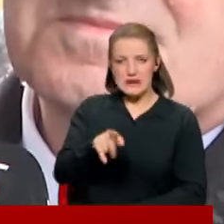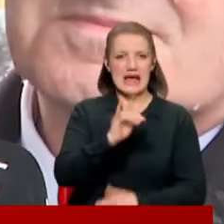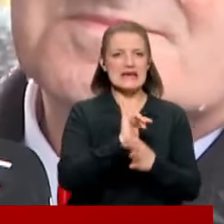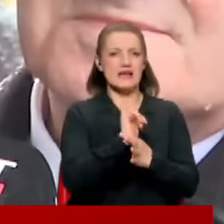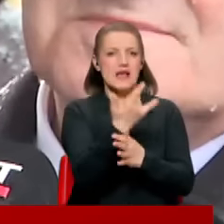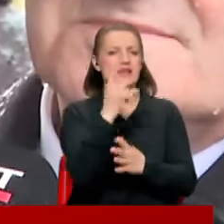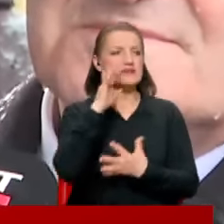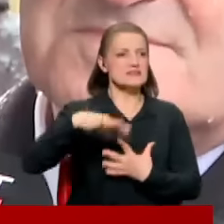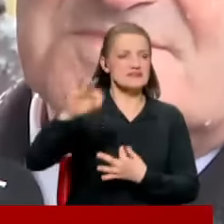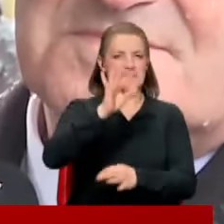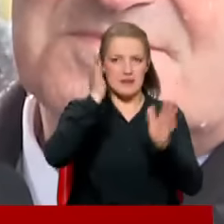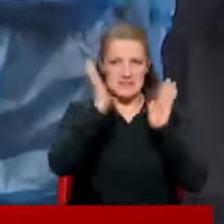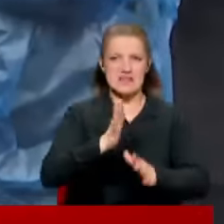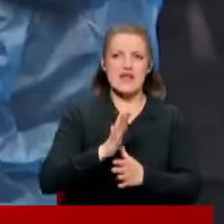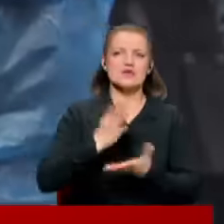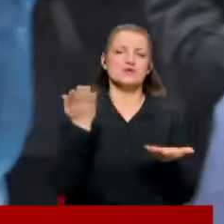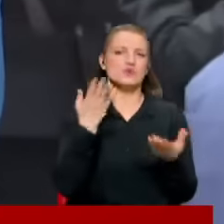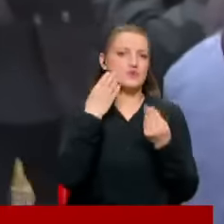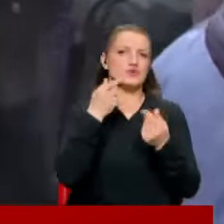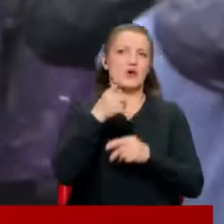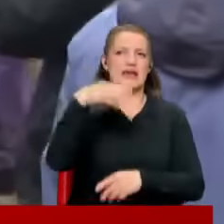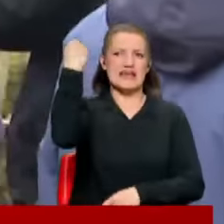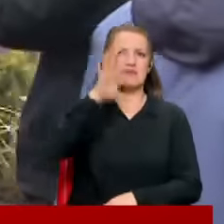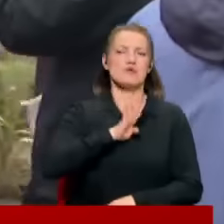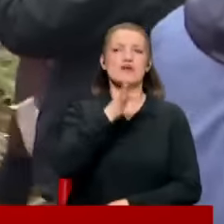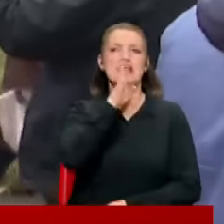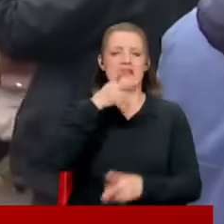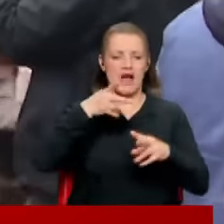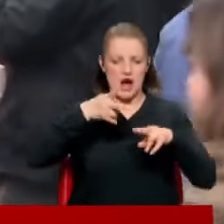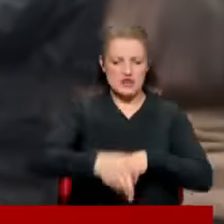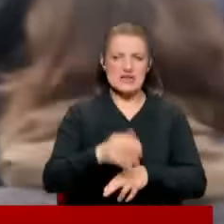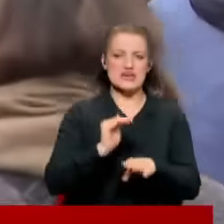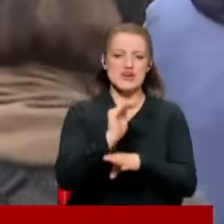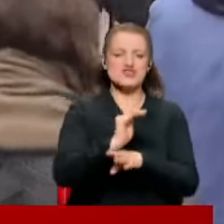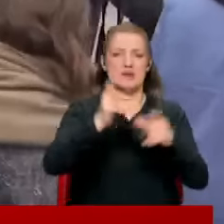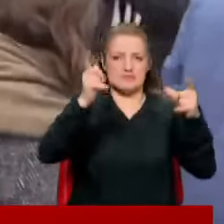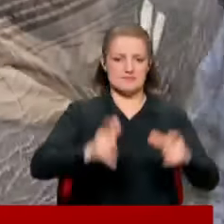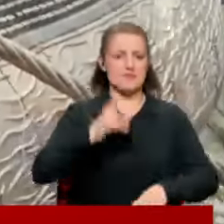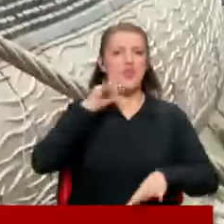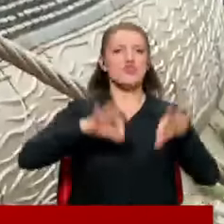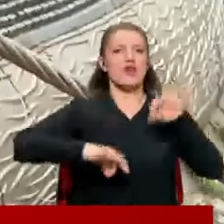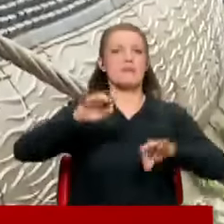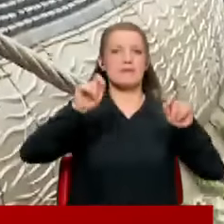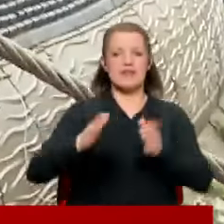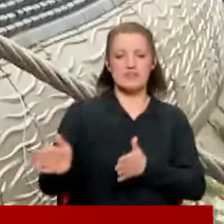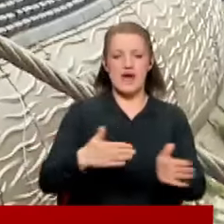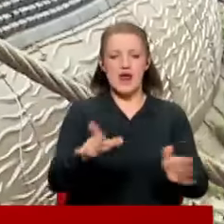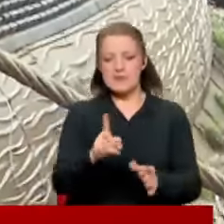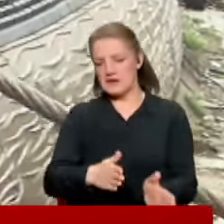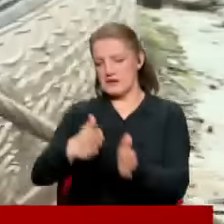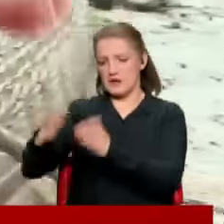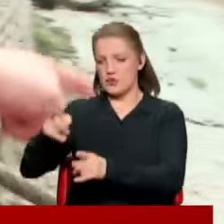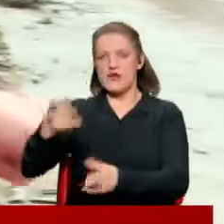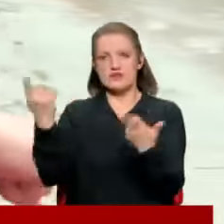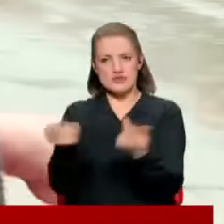yetenekli insanları bile çürütüyor olması. Ekrem İmamoğlu kağıthanede açtıkları yaşam vadisini inceledi. Derenin bir tarafında onlar